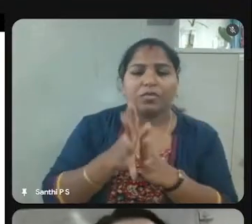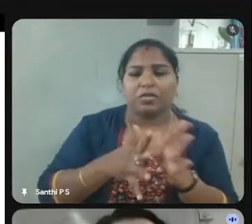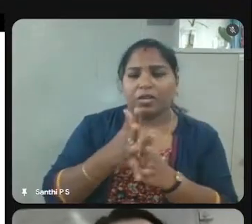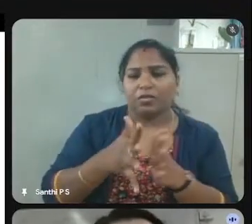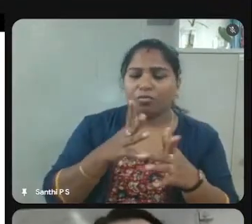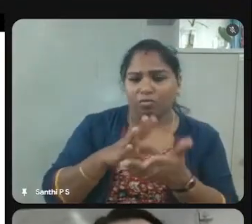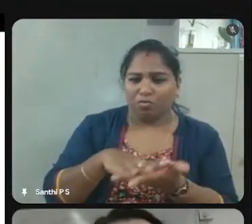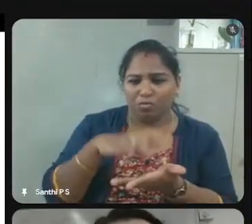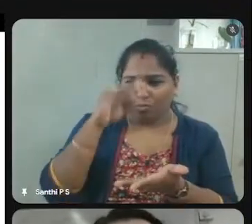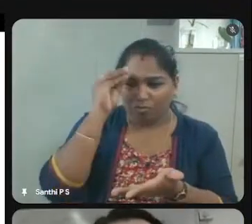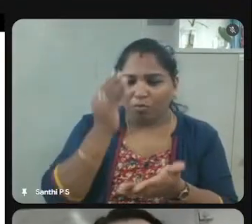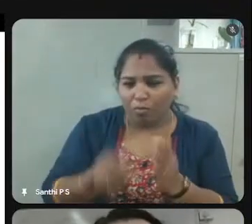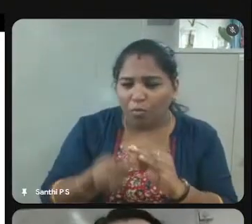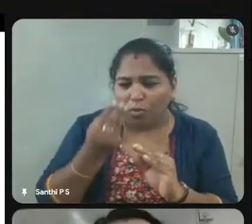പോകുന്നത്.